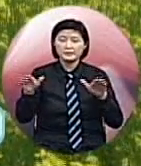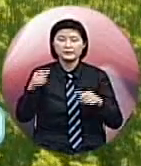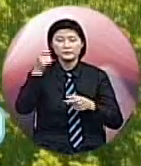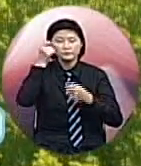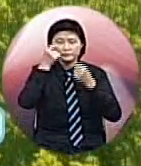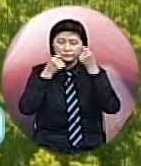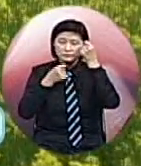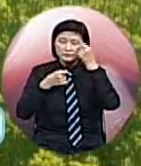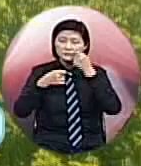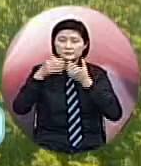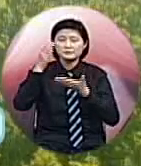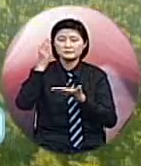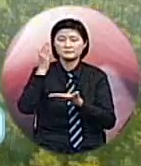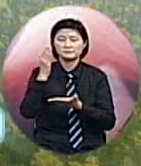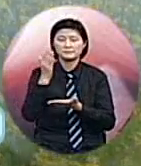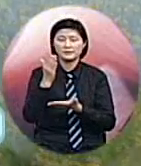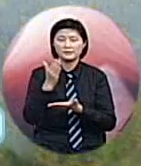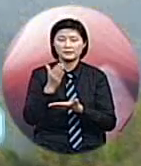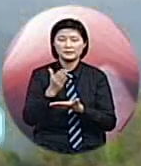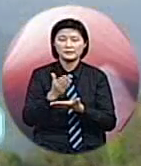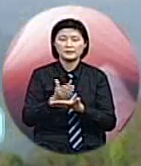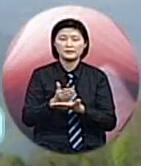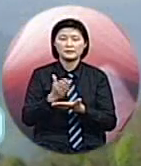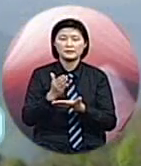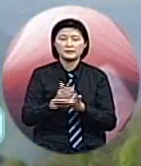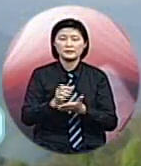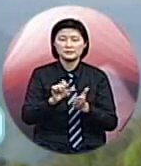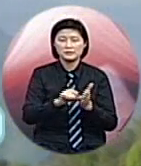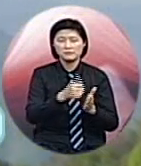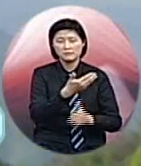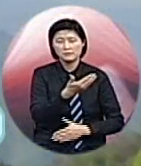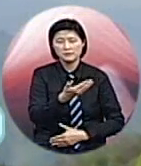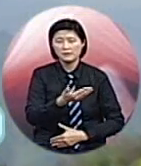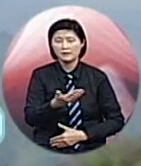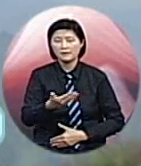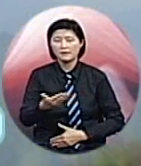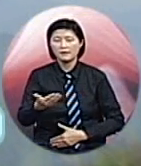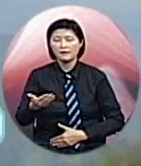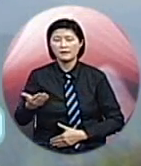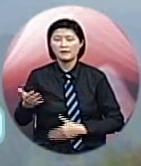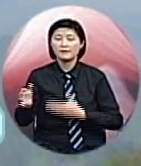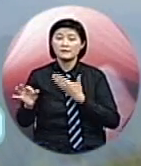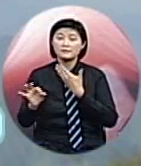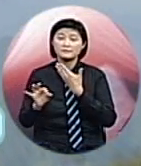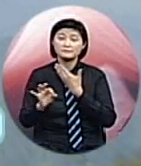물새여 울지를 마라 세월